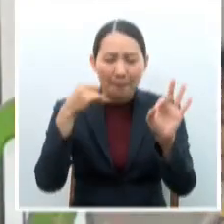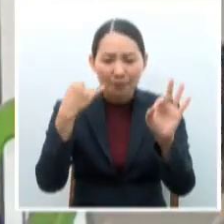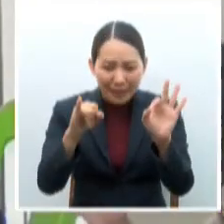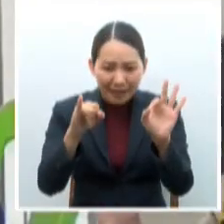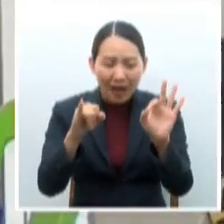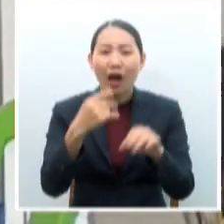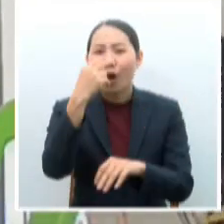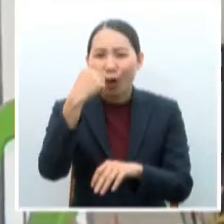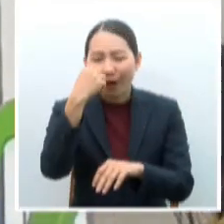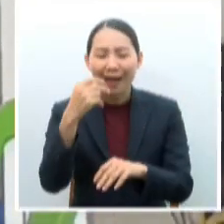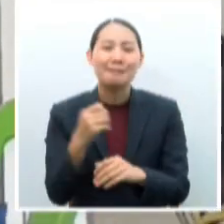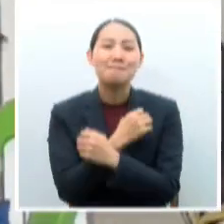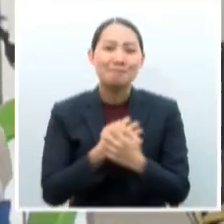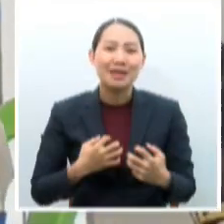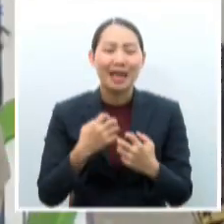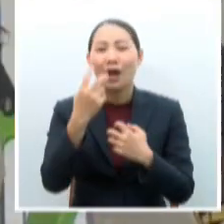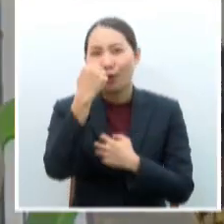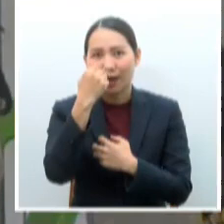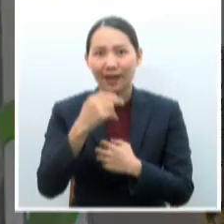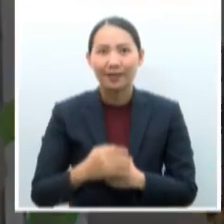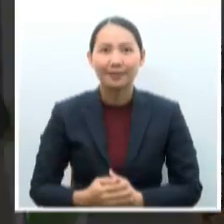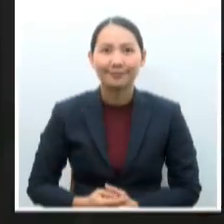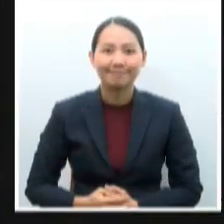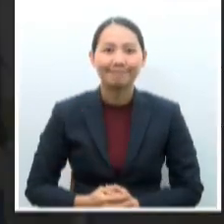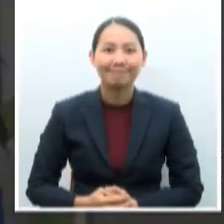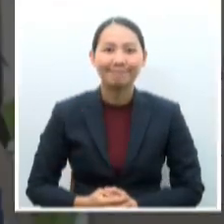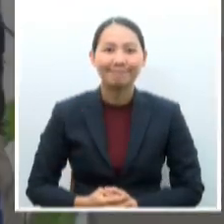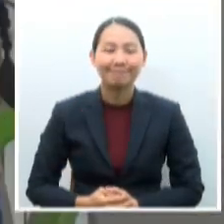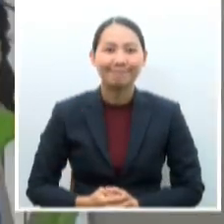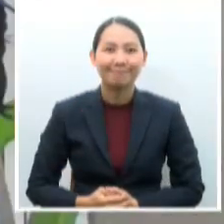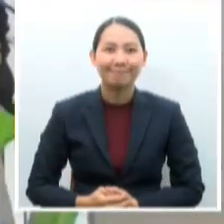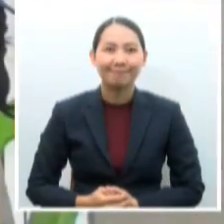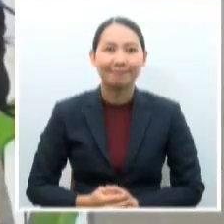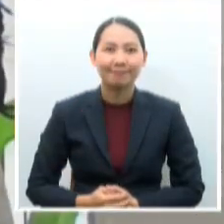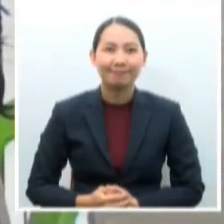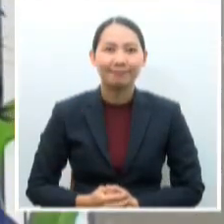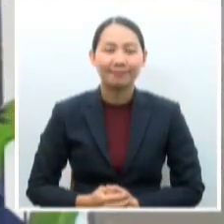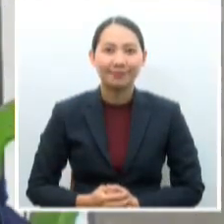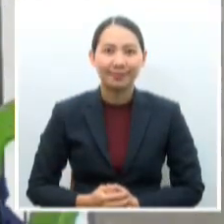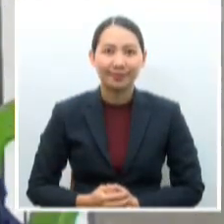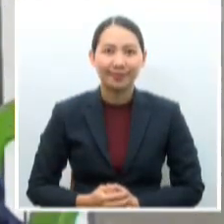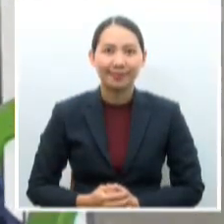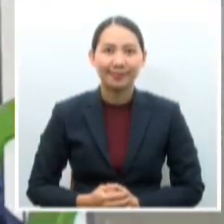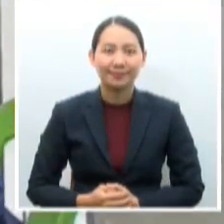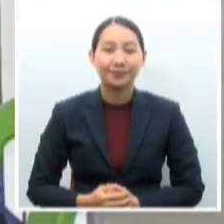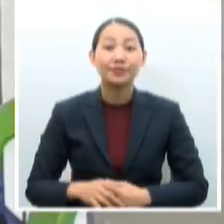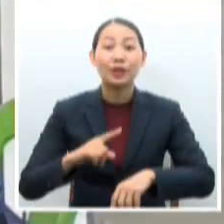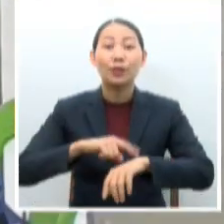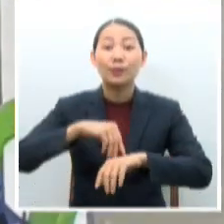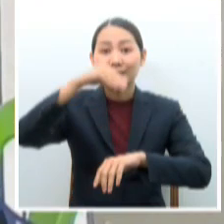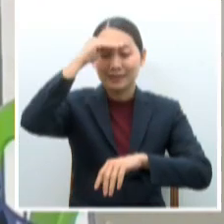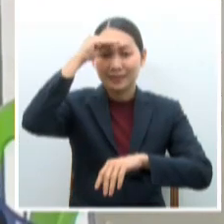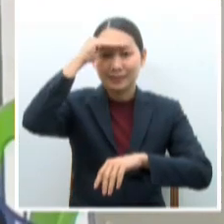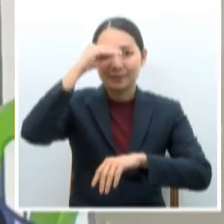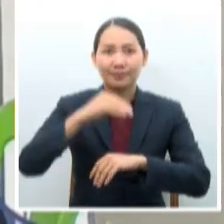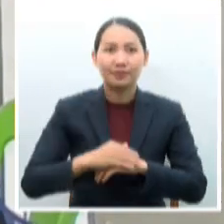ครูสากับแบลโอ้โหค่าเปลี่ยนค่าเปลี่ยนอะ